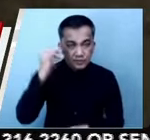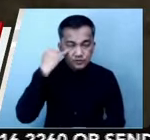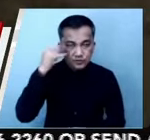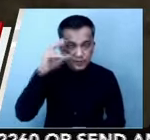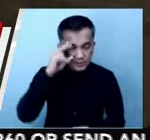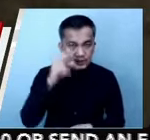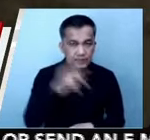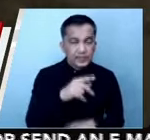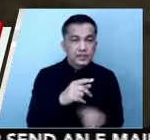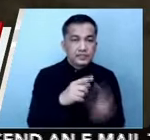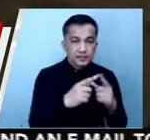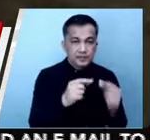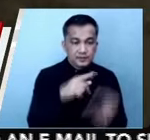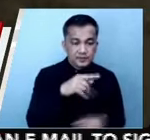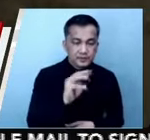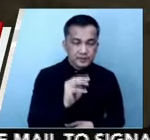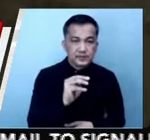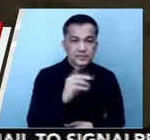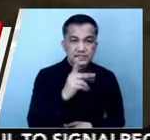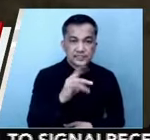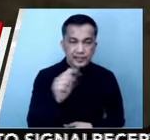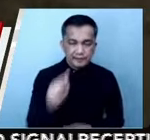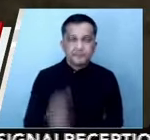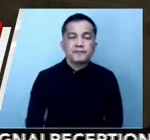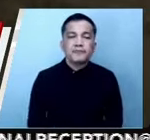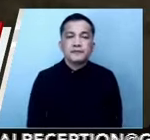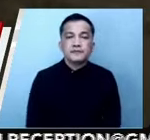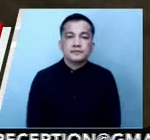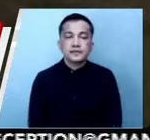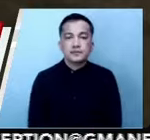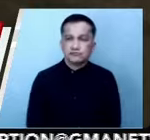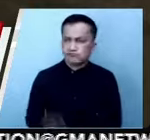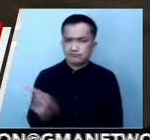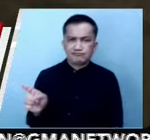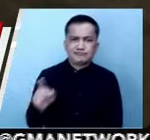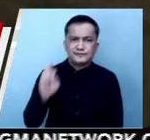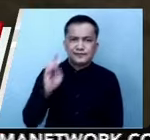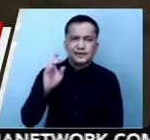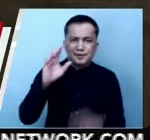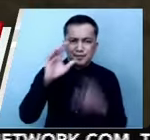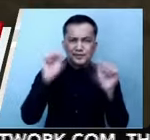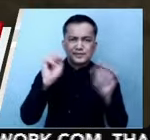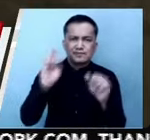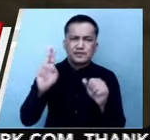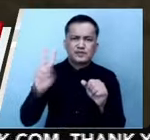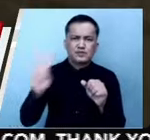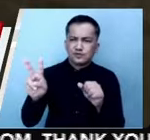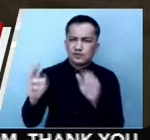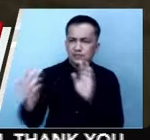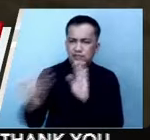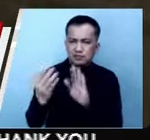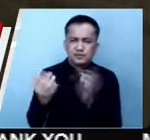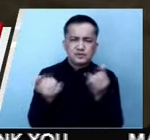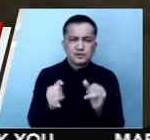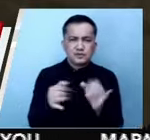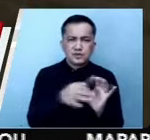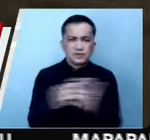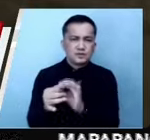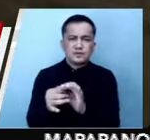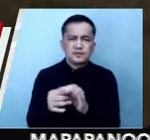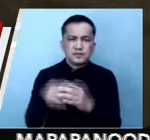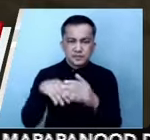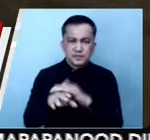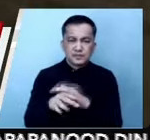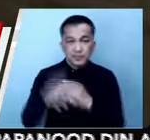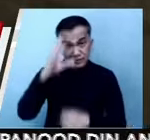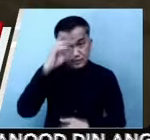Fumio. At samantala, si Pangulong Bongbong Marcos ay kinumpronta naman ang issue kaugnay sa umano'y pinasok na gentleman's agreement